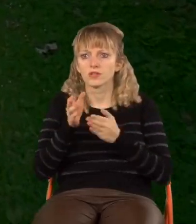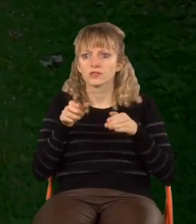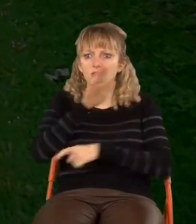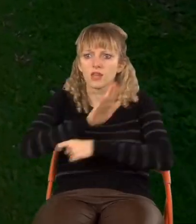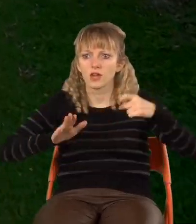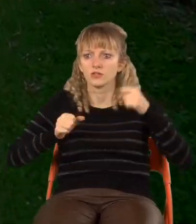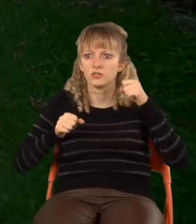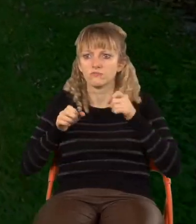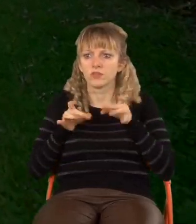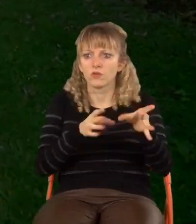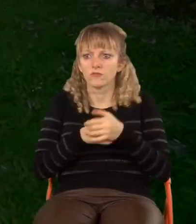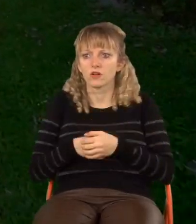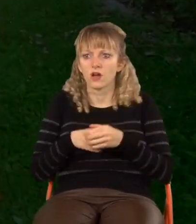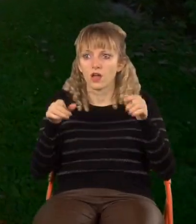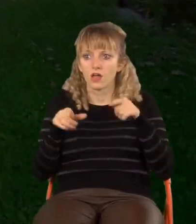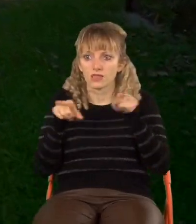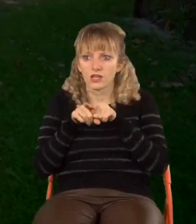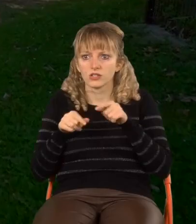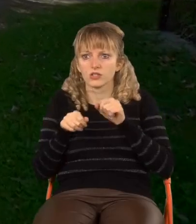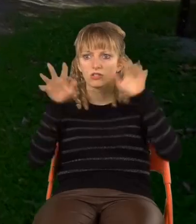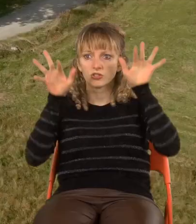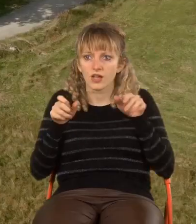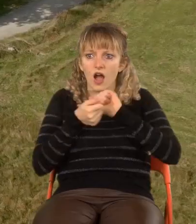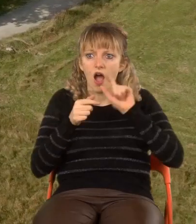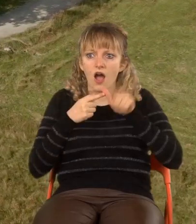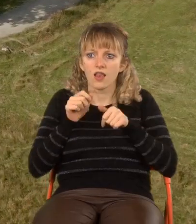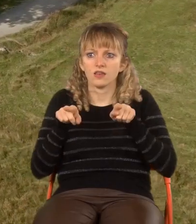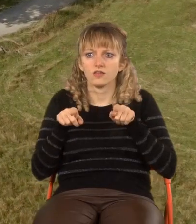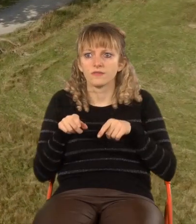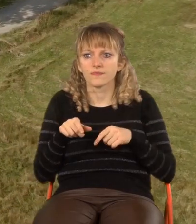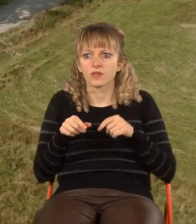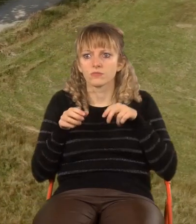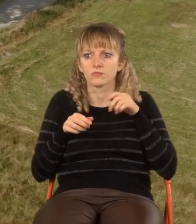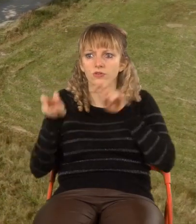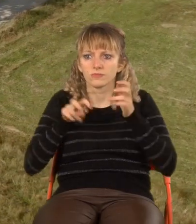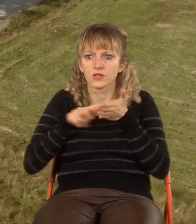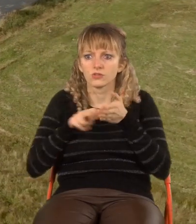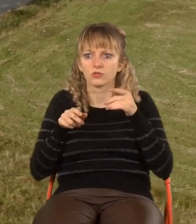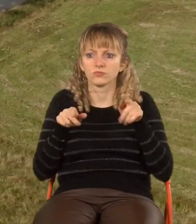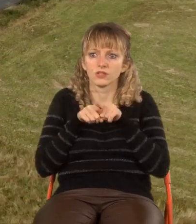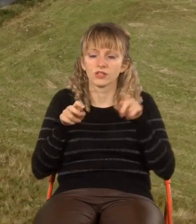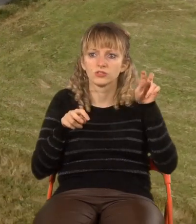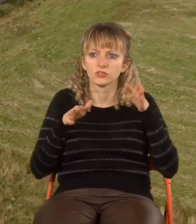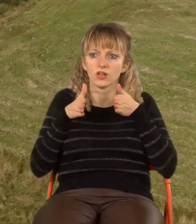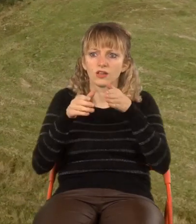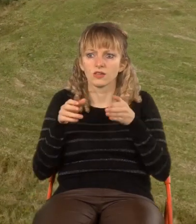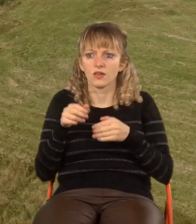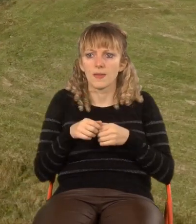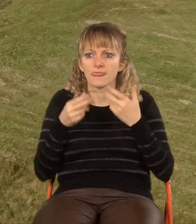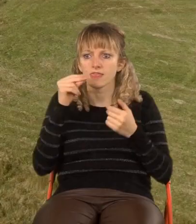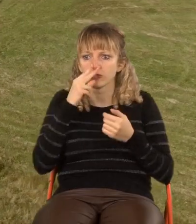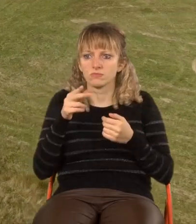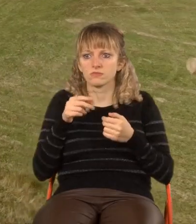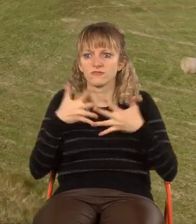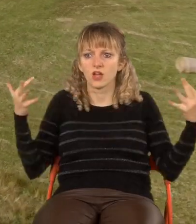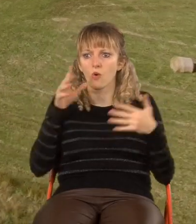szlaki piesze. Nie widzimy za zbyt wielu osób niepełnosprawnych w naszych górach, pomimo tego, że są możliwości techniczne